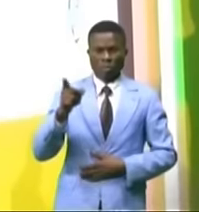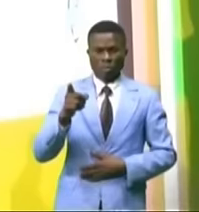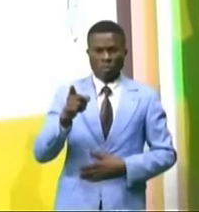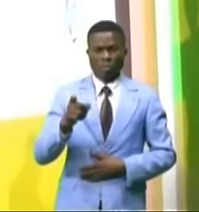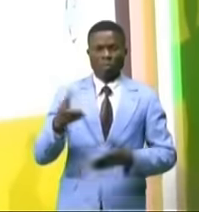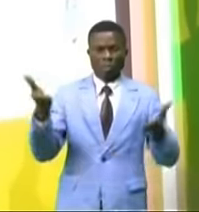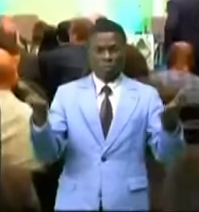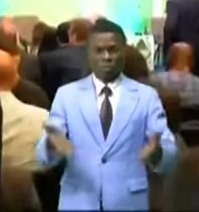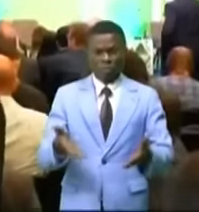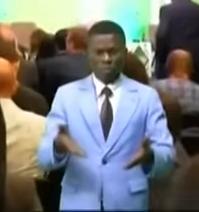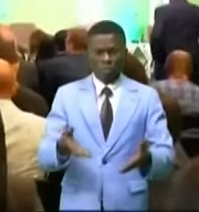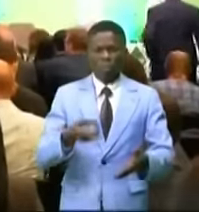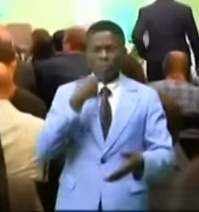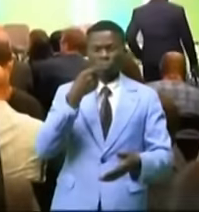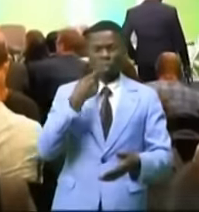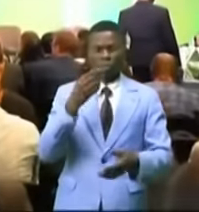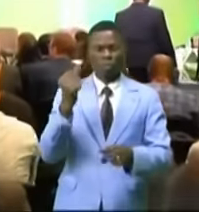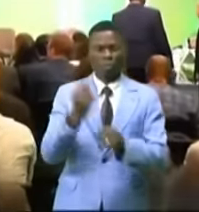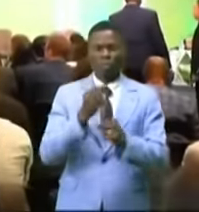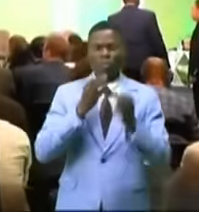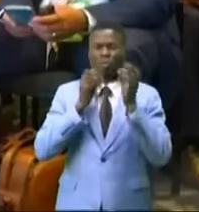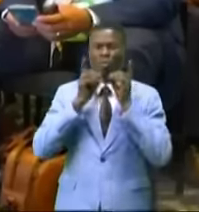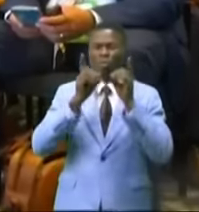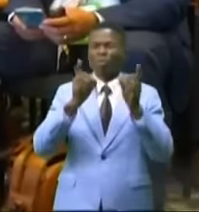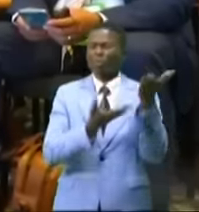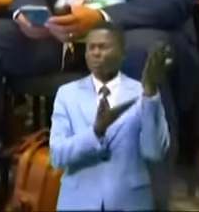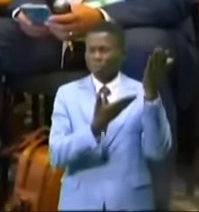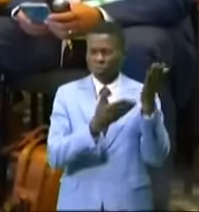le piédestal pour son brillant exposé portant sur